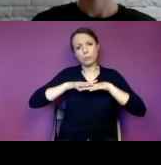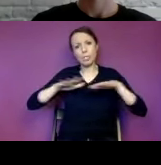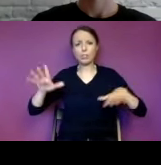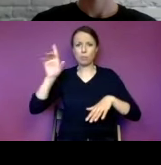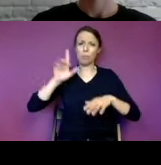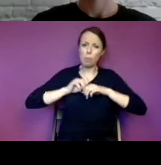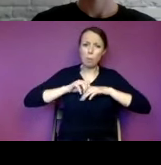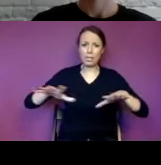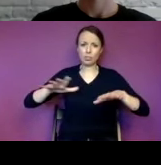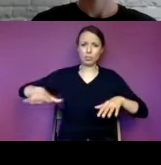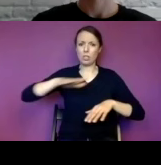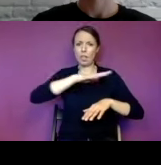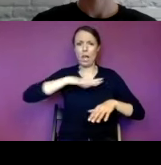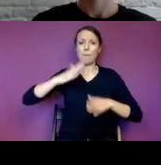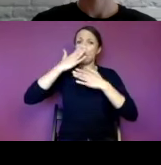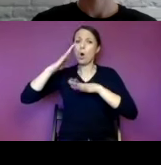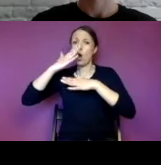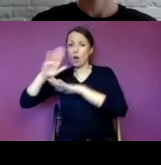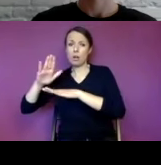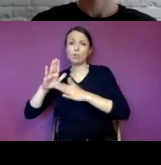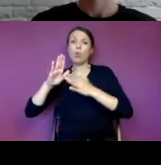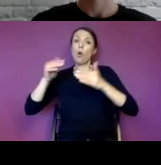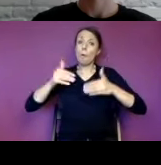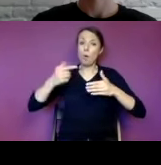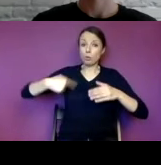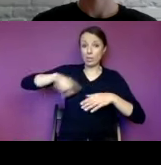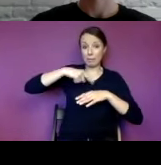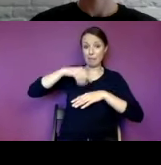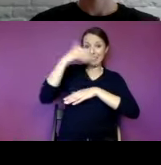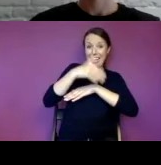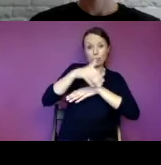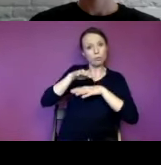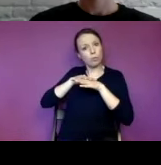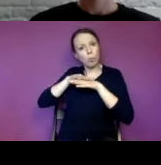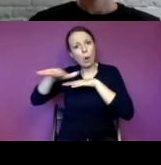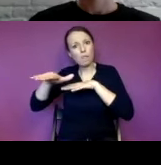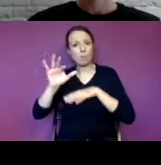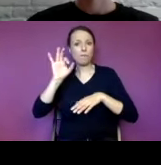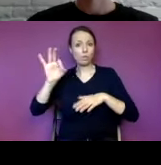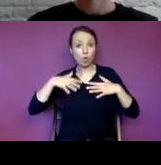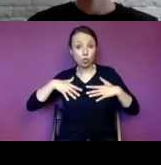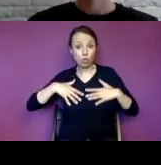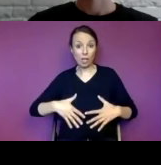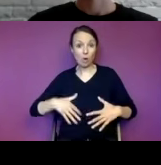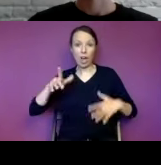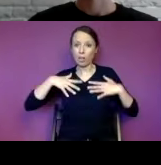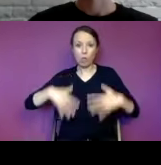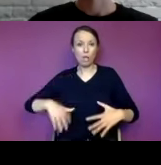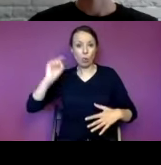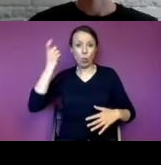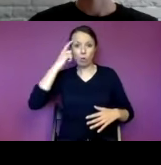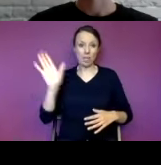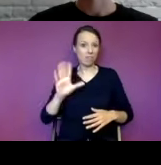narzucamy wsi tożsamości, jednej z tożsamości, która nie jest tak naprawdę dominująca